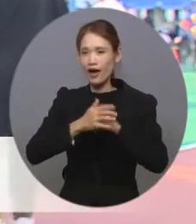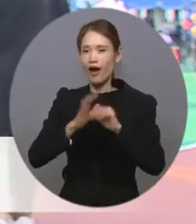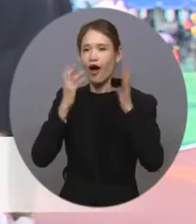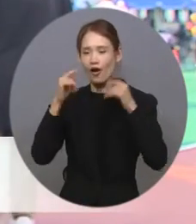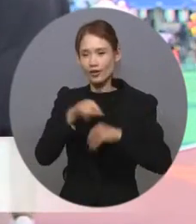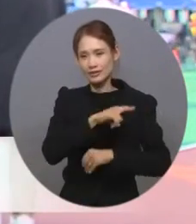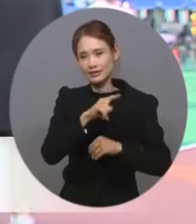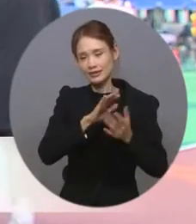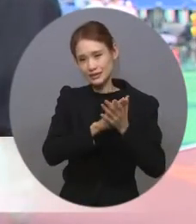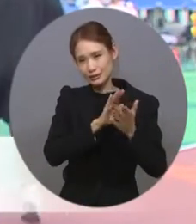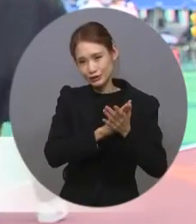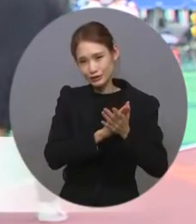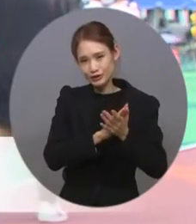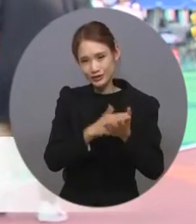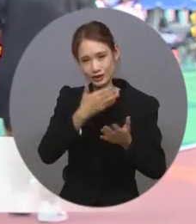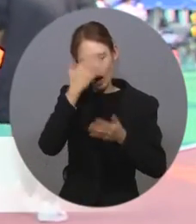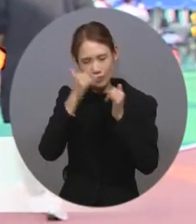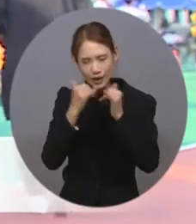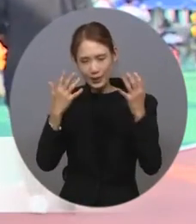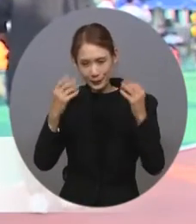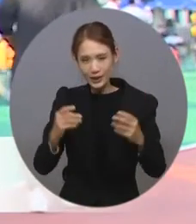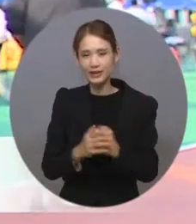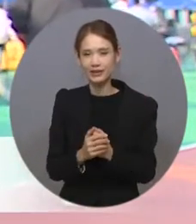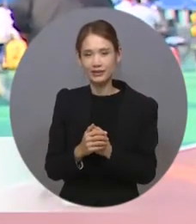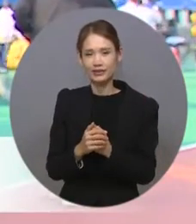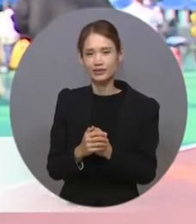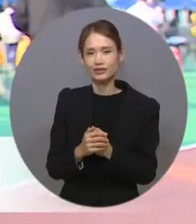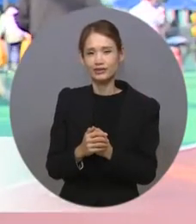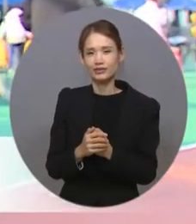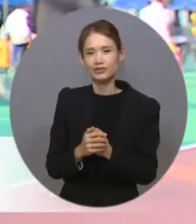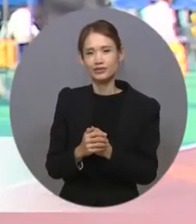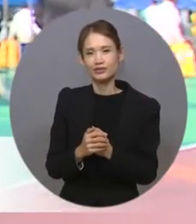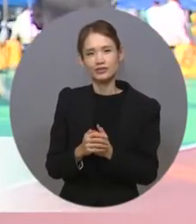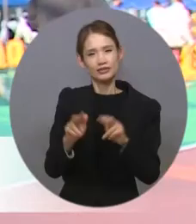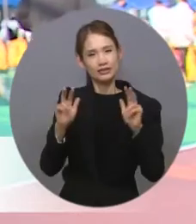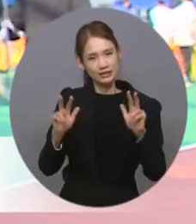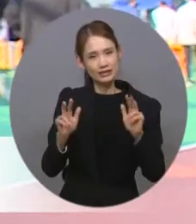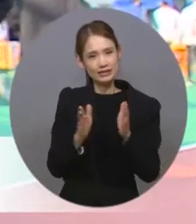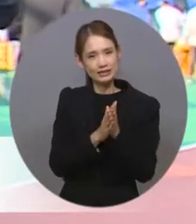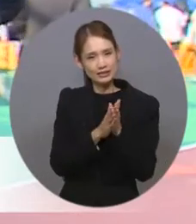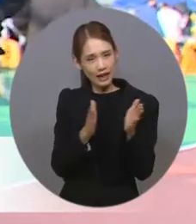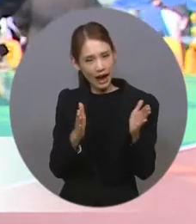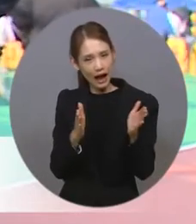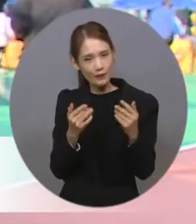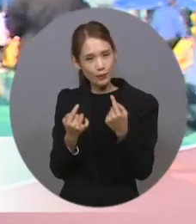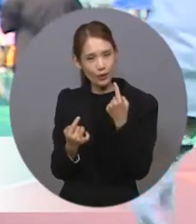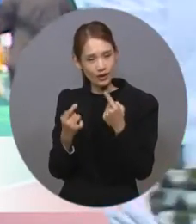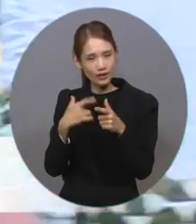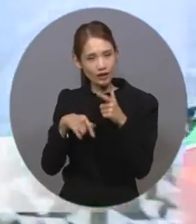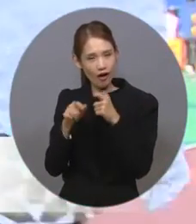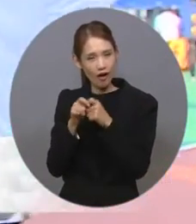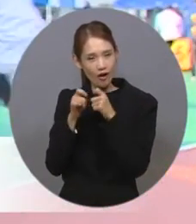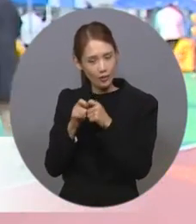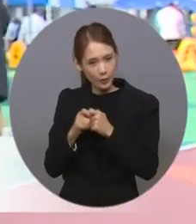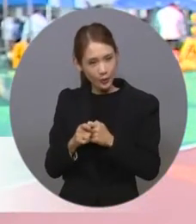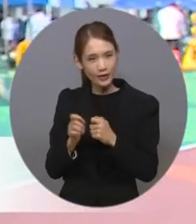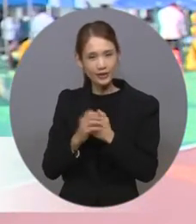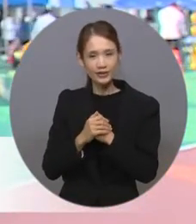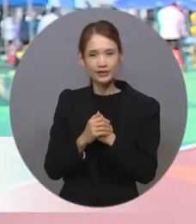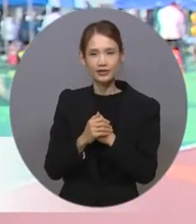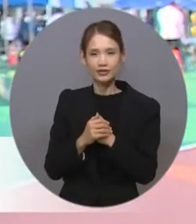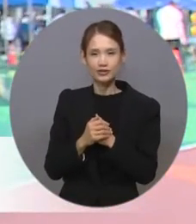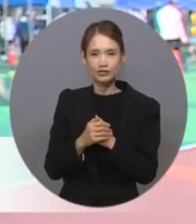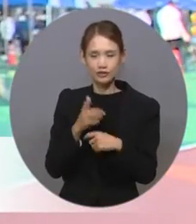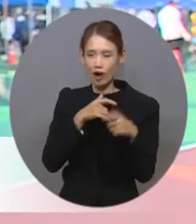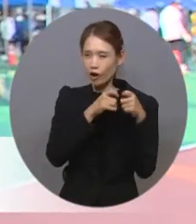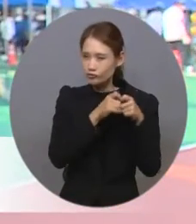젊은 친구들이 많이 생겨가고 있고요. 그래서 조금 더 지금 시작하는 친구들이 조금 더 이렇게